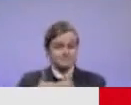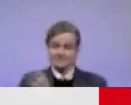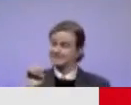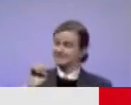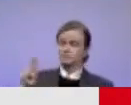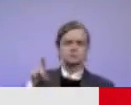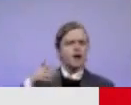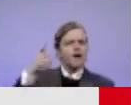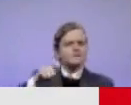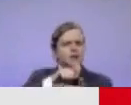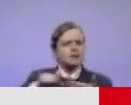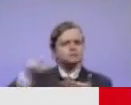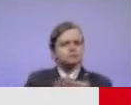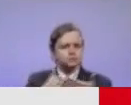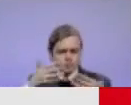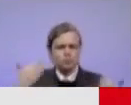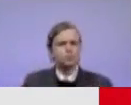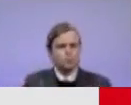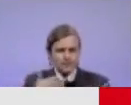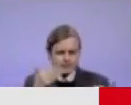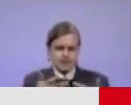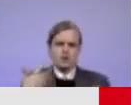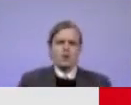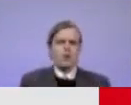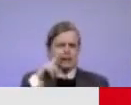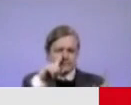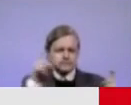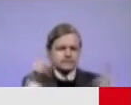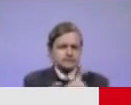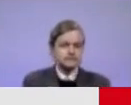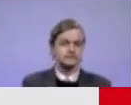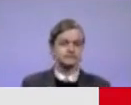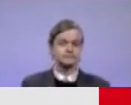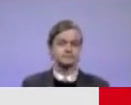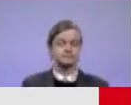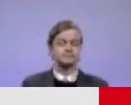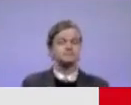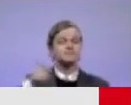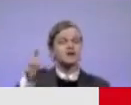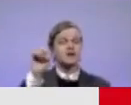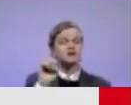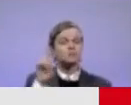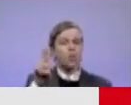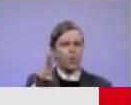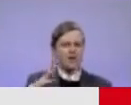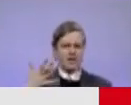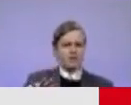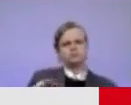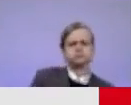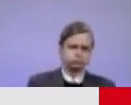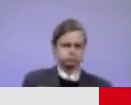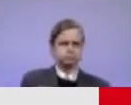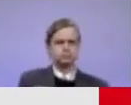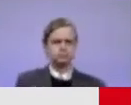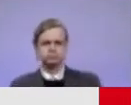lumina viitoarelor alegeri europene. Pericolul destabilizării Uniunii Europene este mai ridicat